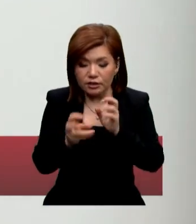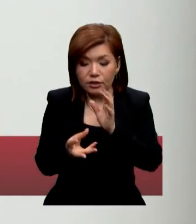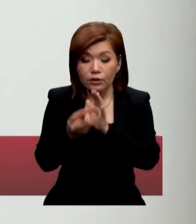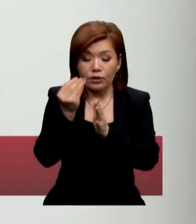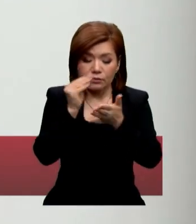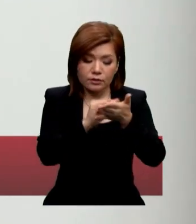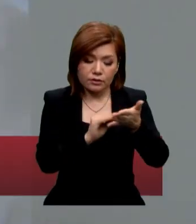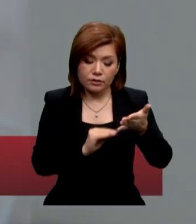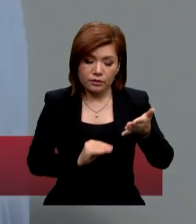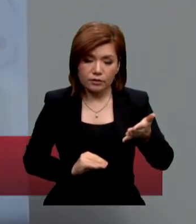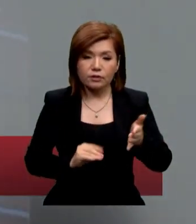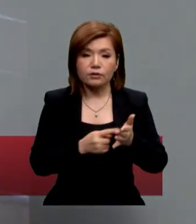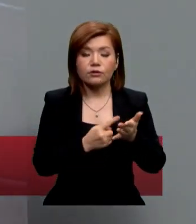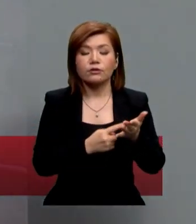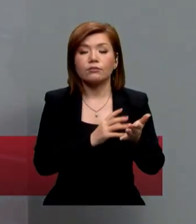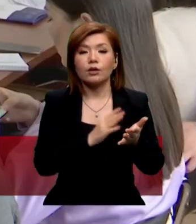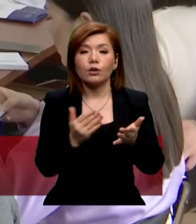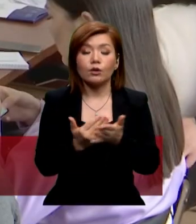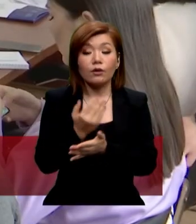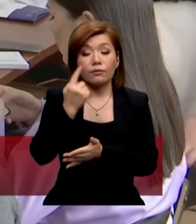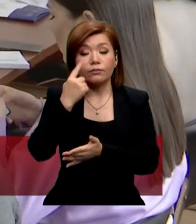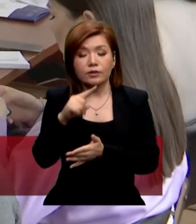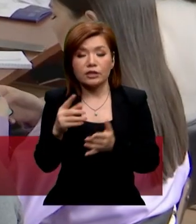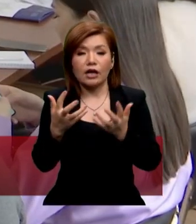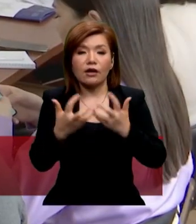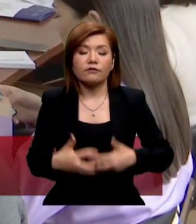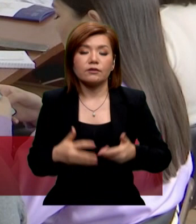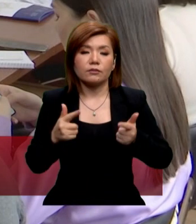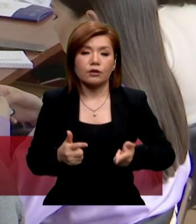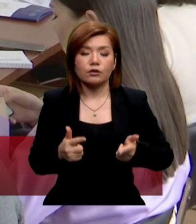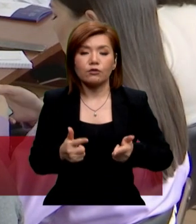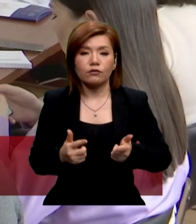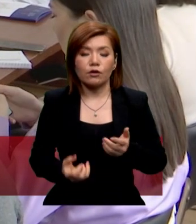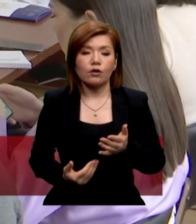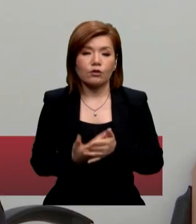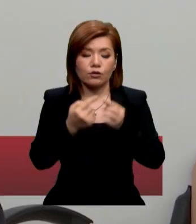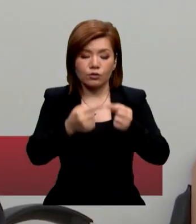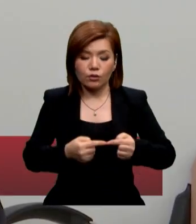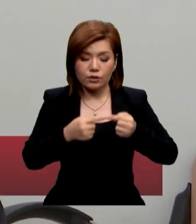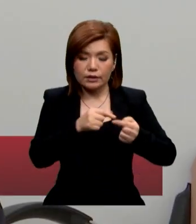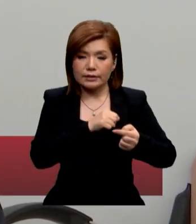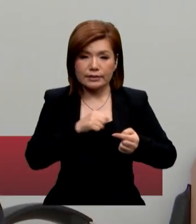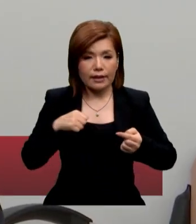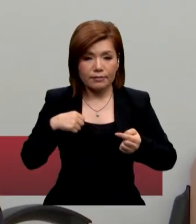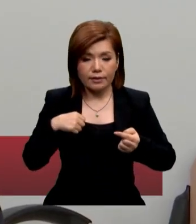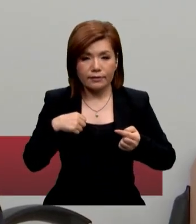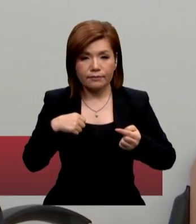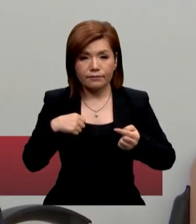данные вручную в тетради новый подход говорят статистики позволит не только получать Более точные самые